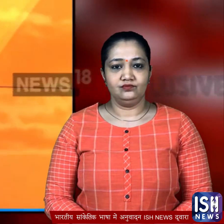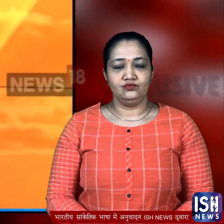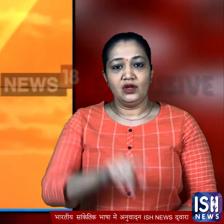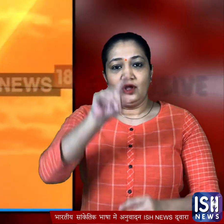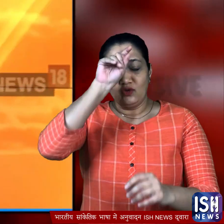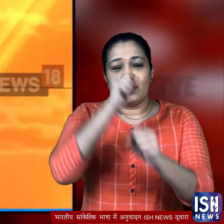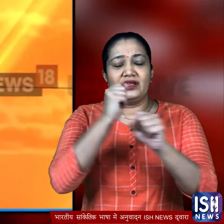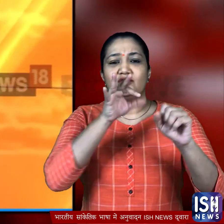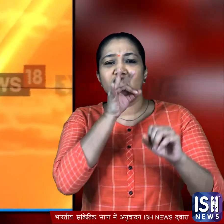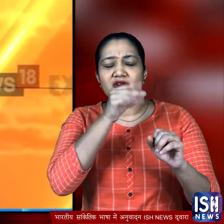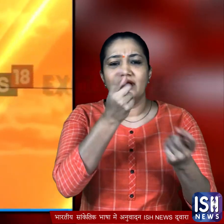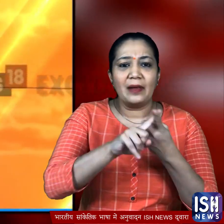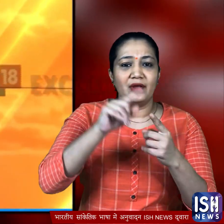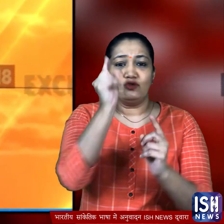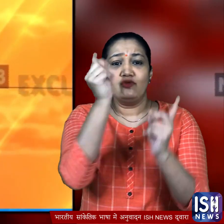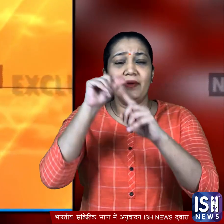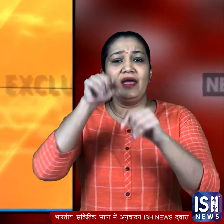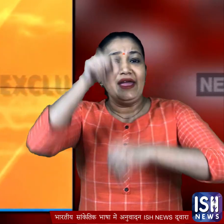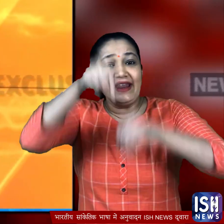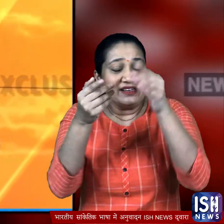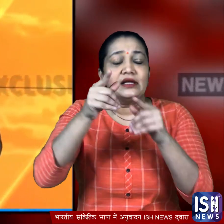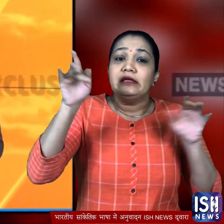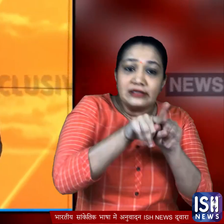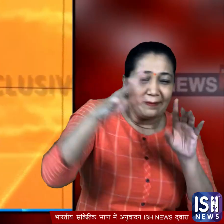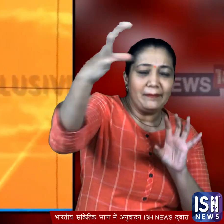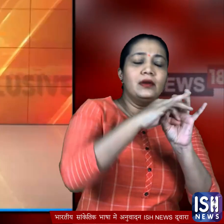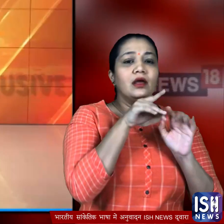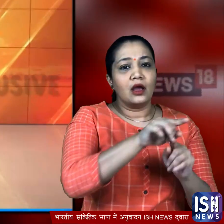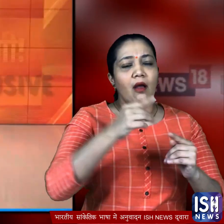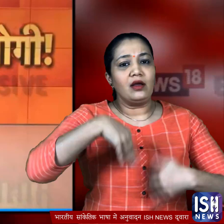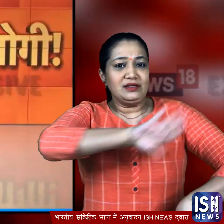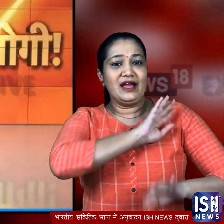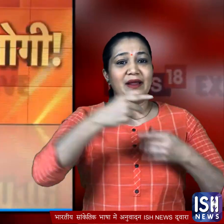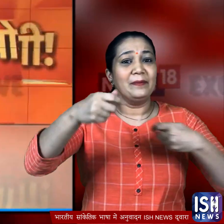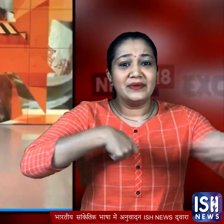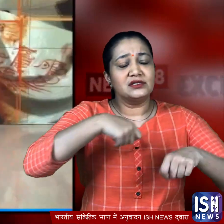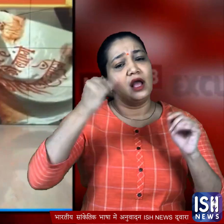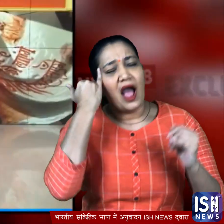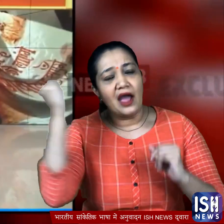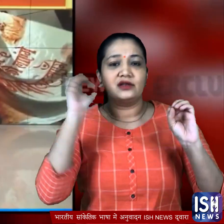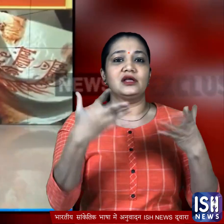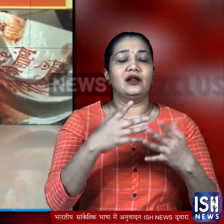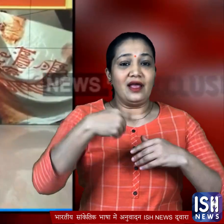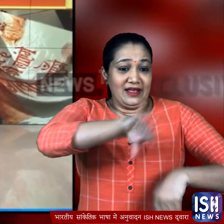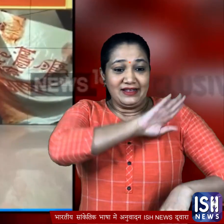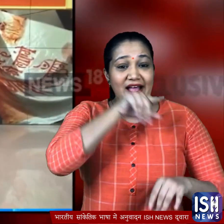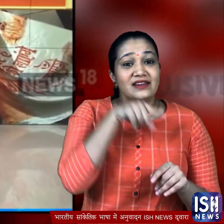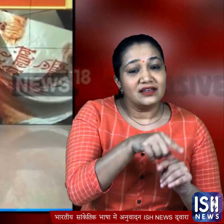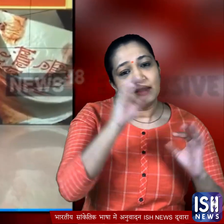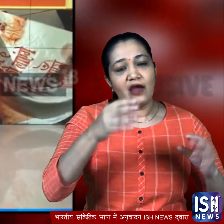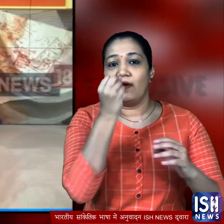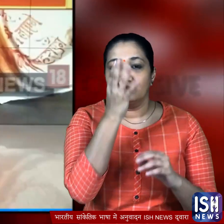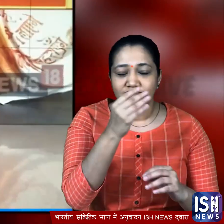गुजरात के सूरत में उत्तर प्रदेश के चुनाव को देखते हुए साड़ी व्यापारियों ने एक मुहिम शुरू की। वहां साड़ियों पर बीजेपी का समर्थन करने